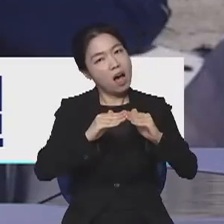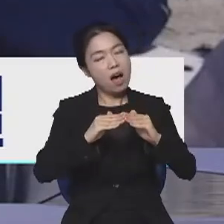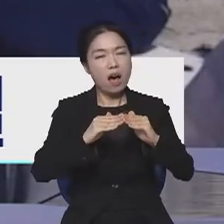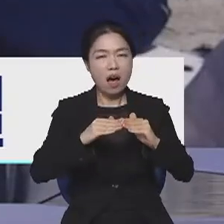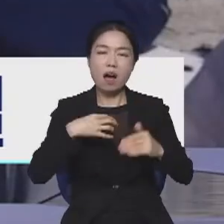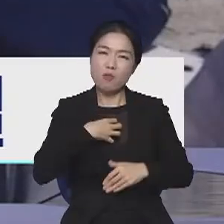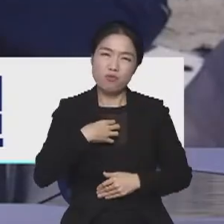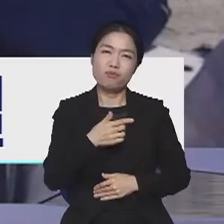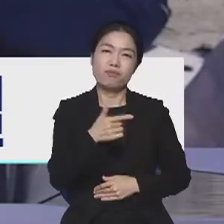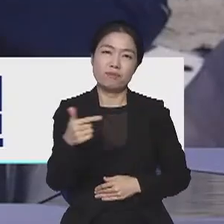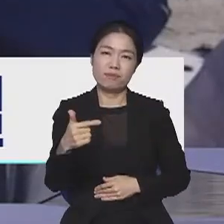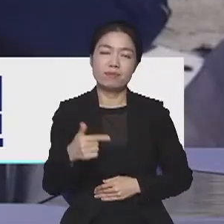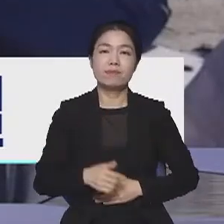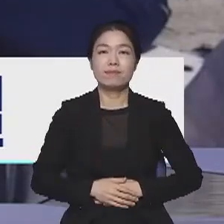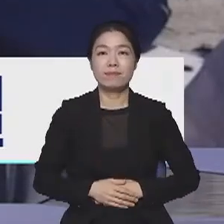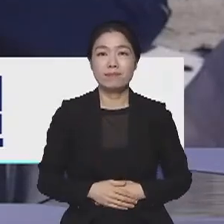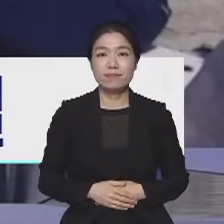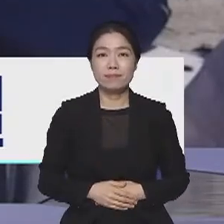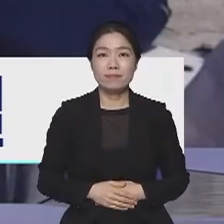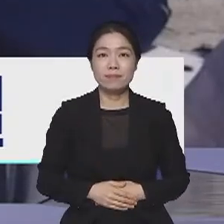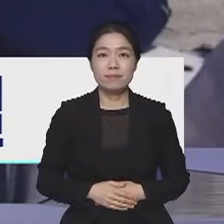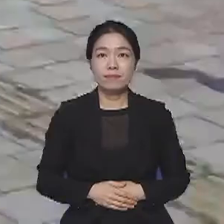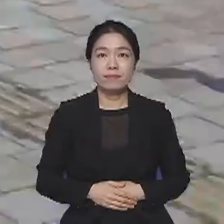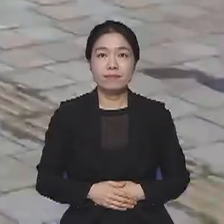우려됩니다. 임경섭 기자의 보도입니다.